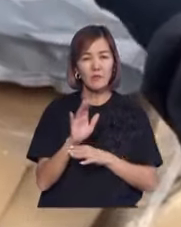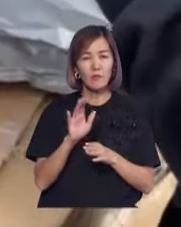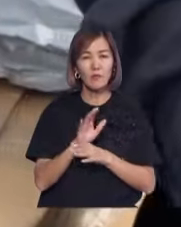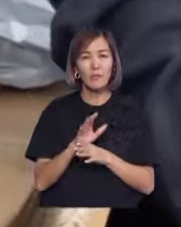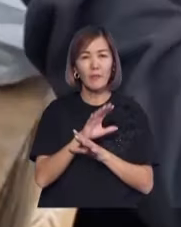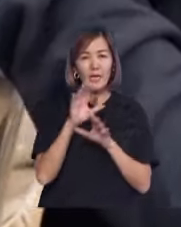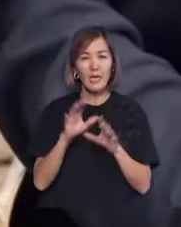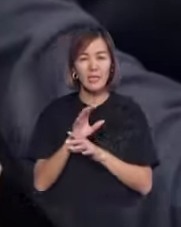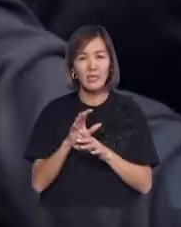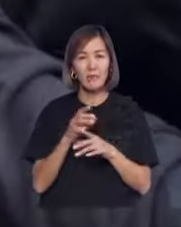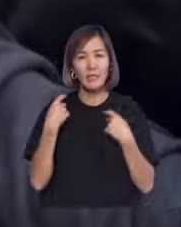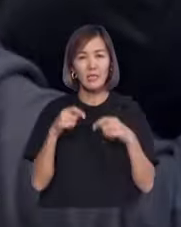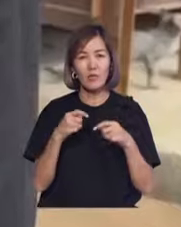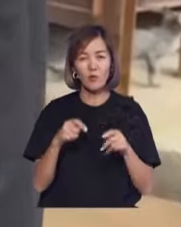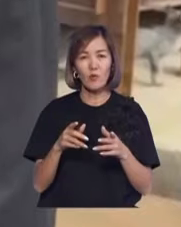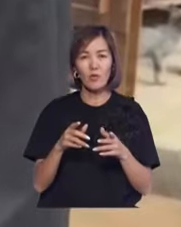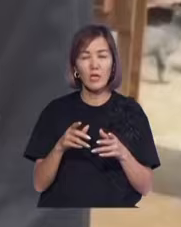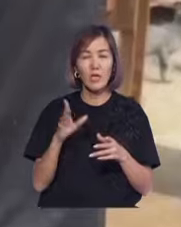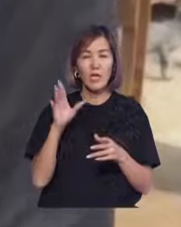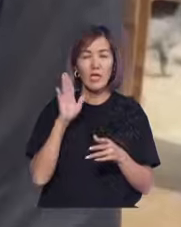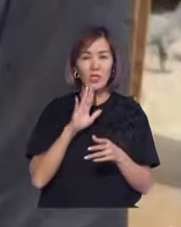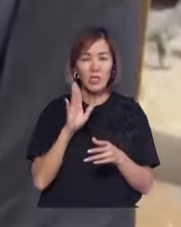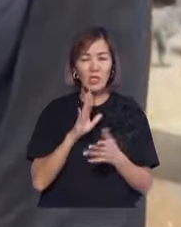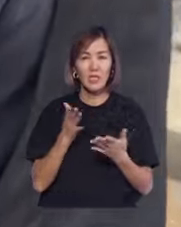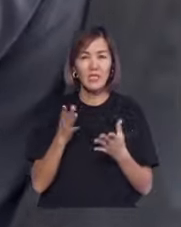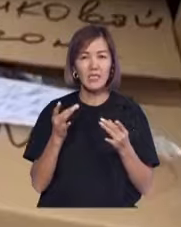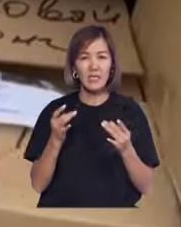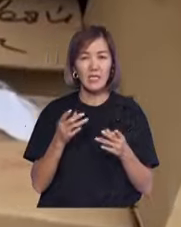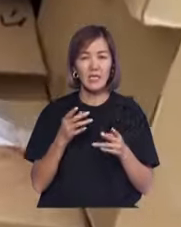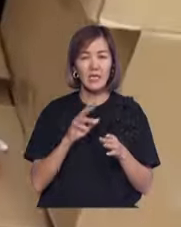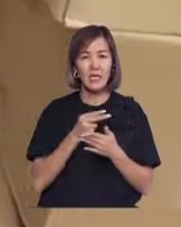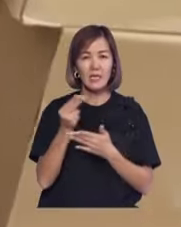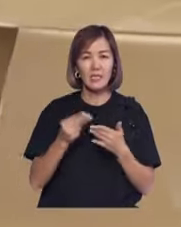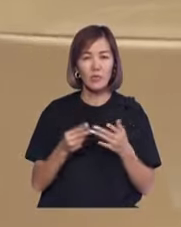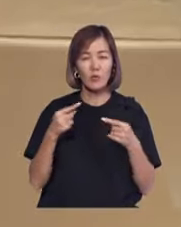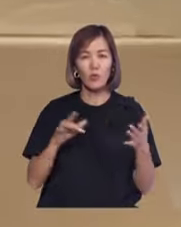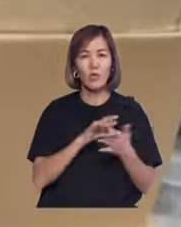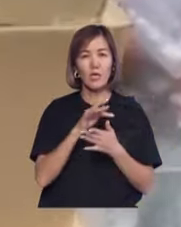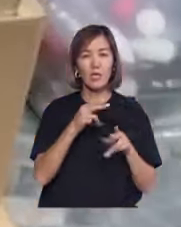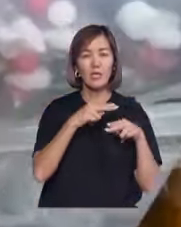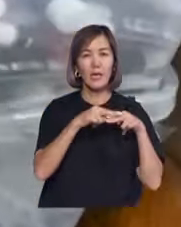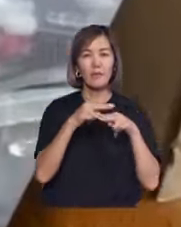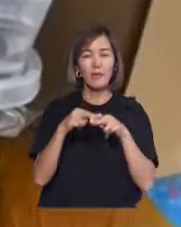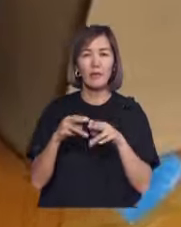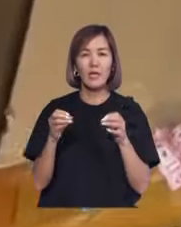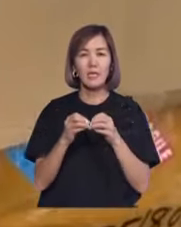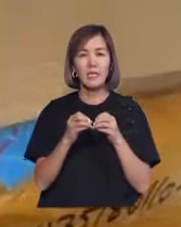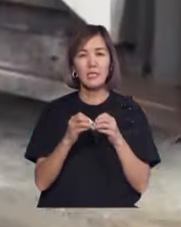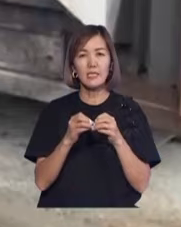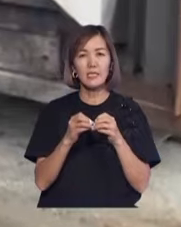и торговлей реализацией вейпов и жидкостей для них. Они отправляли в Астану и другие города от 7 до 10